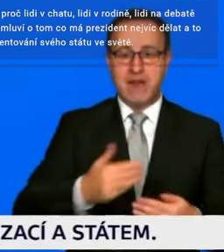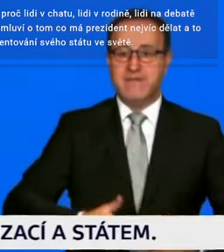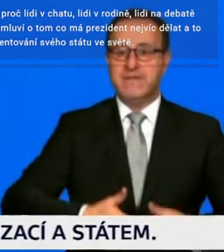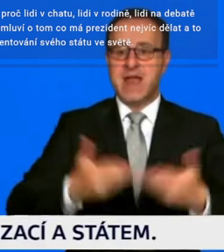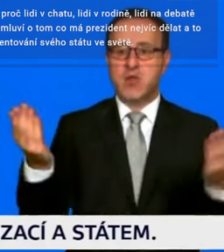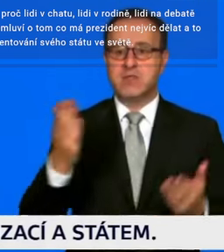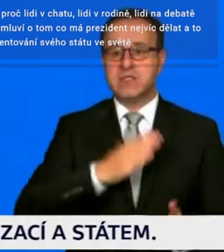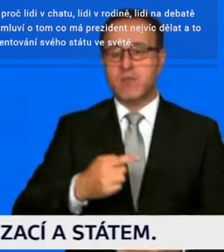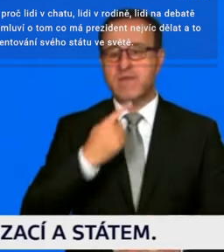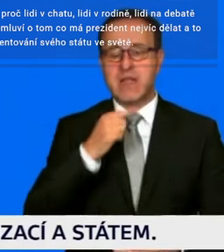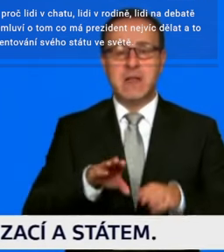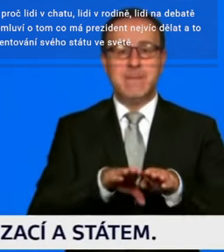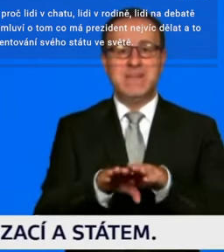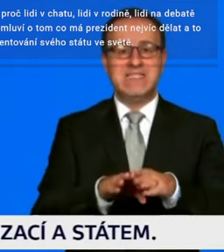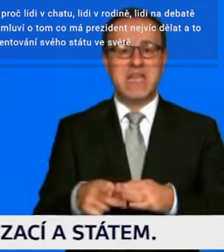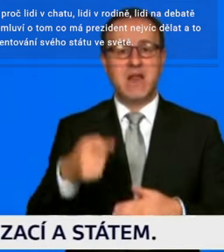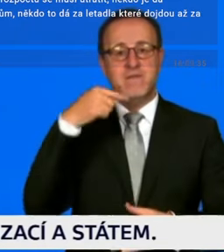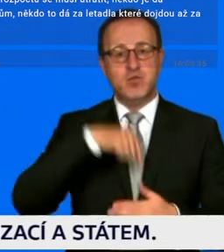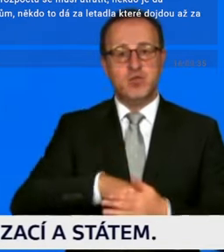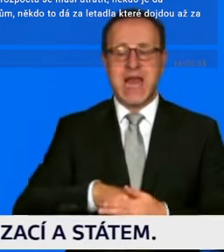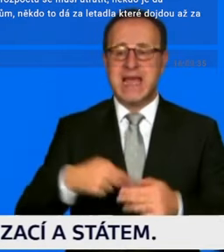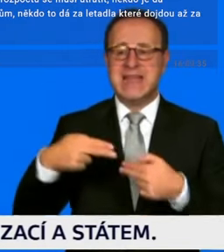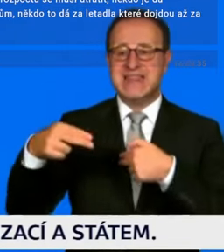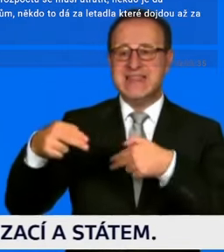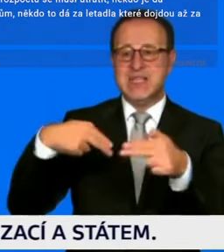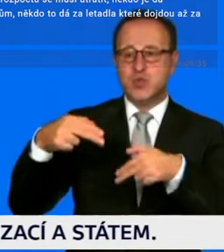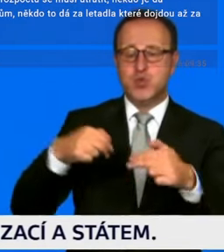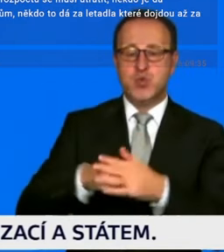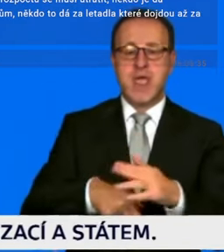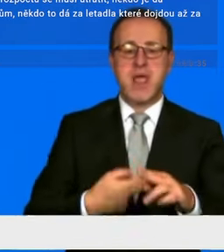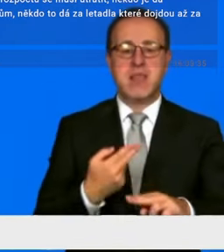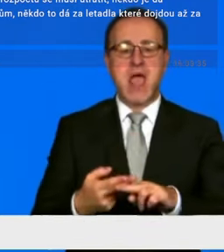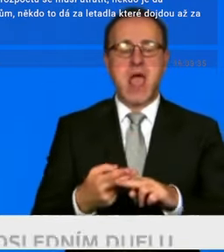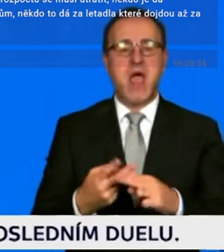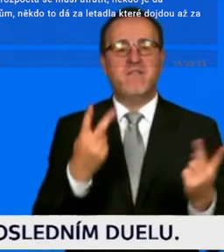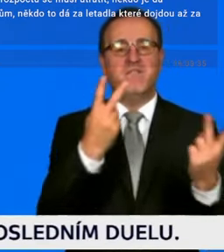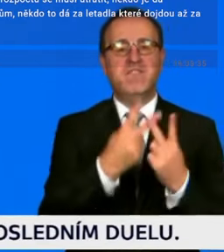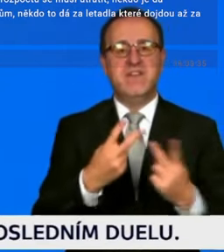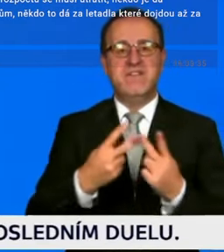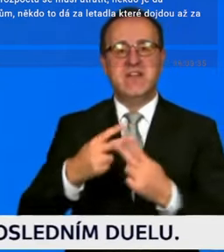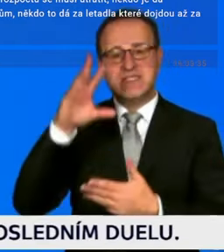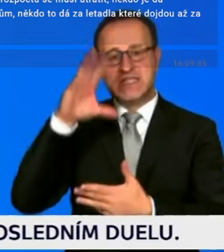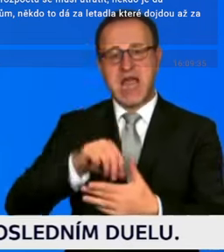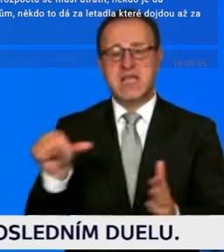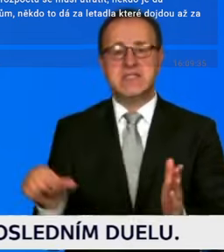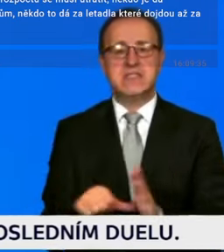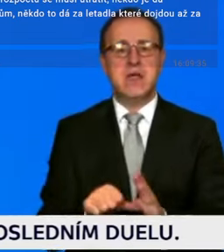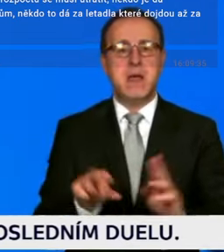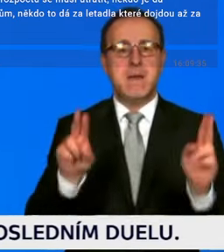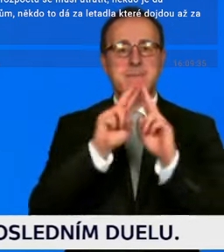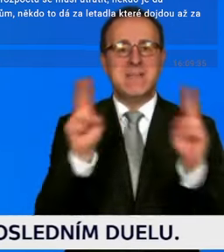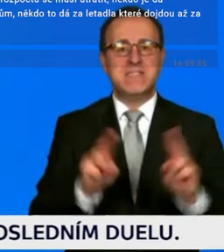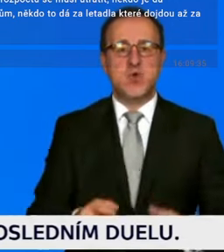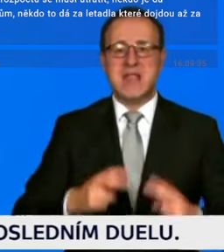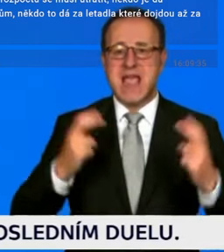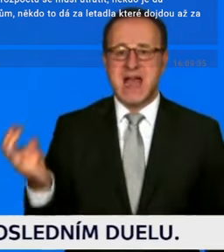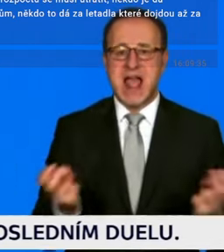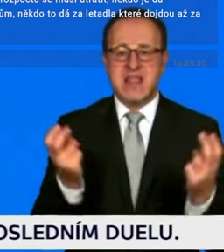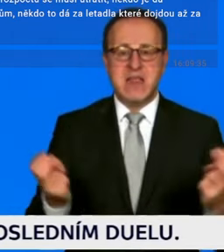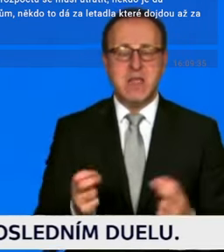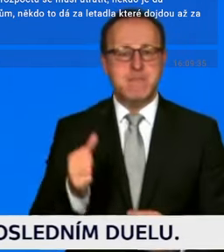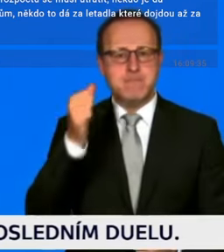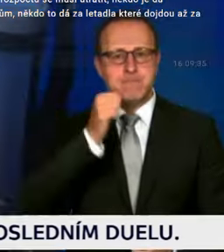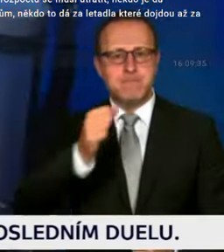minister vnútra Slovenskej republiky diskutuje na webovom portáli s medzinárodne hľadaným